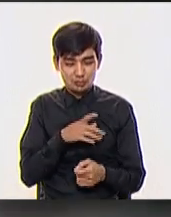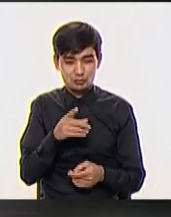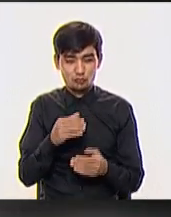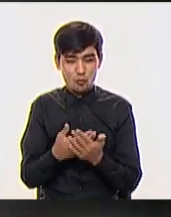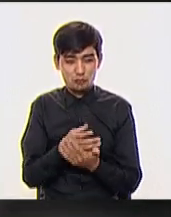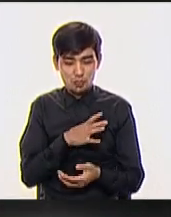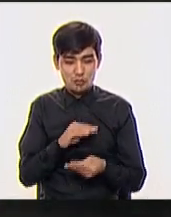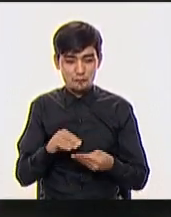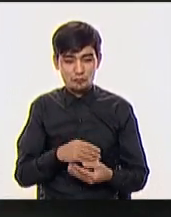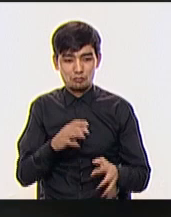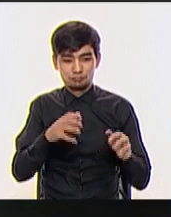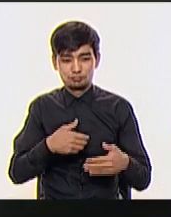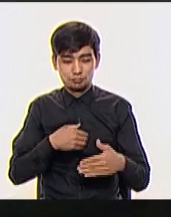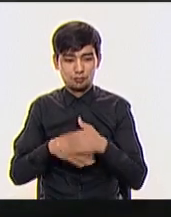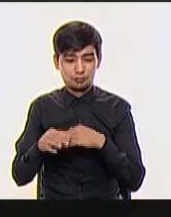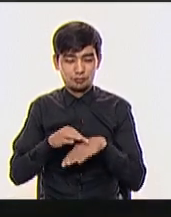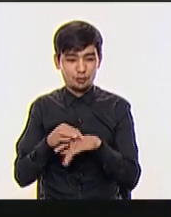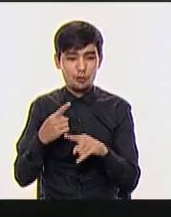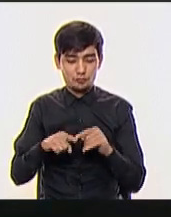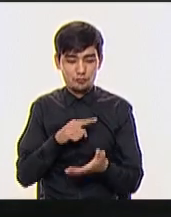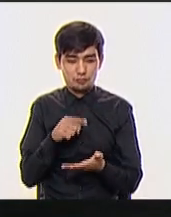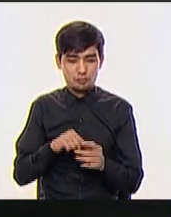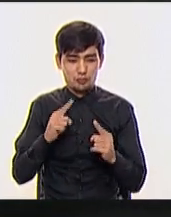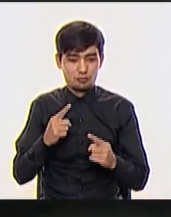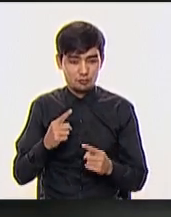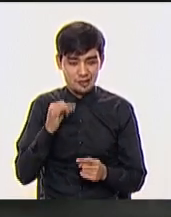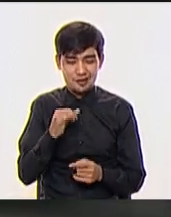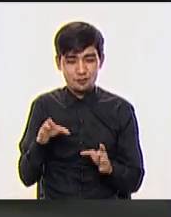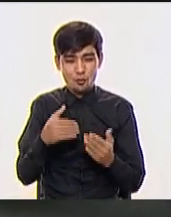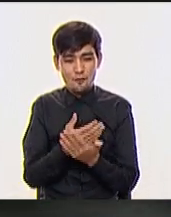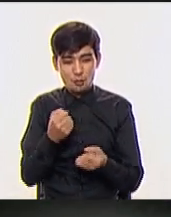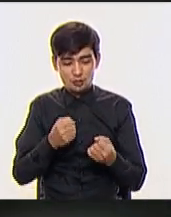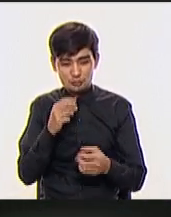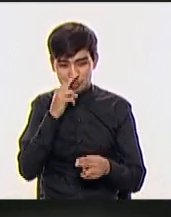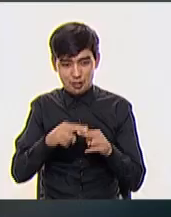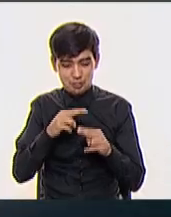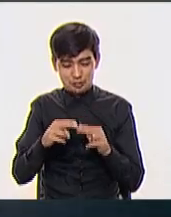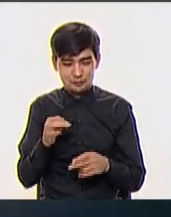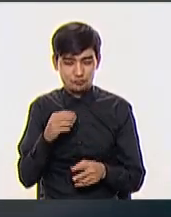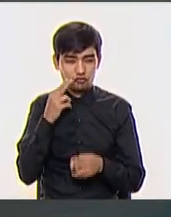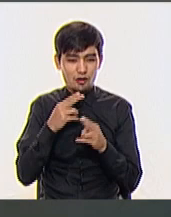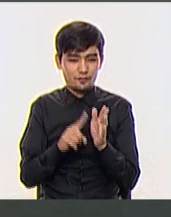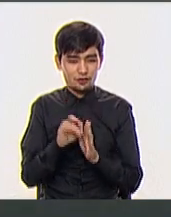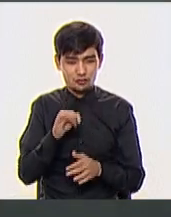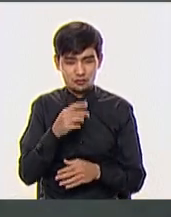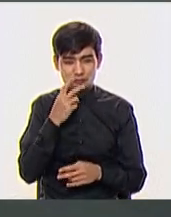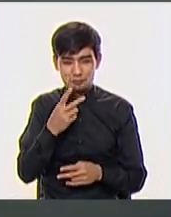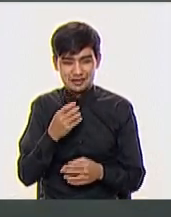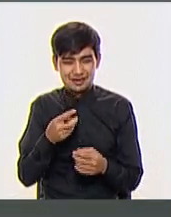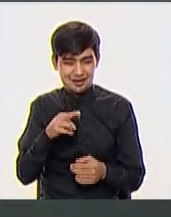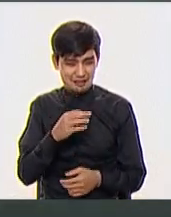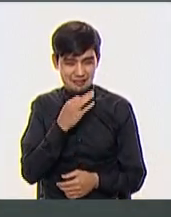кетіп бара жатыр деген сұрақ қойған. Осыдан кейін тұрғындар жаңа қоғамдық көліктердің жоғалып кеткенін байқап шағымдана бастады. Көбі көз бояушылық үшін